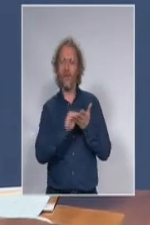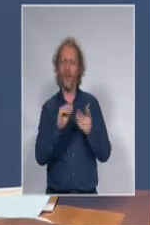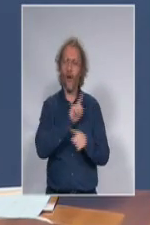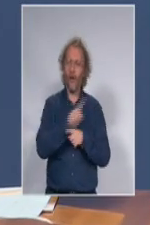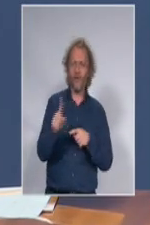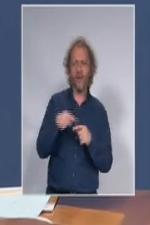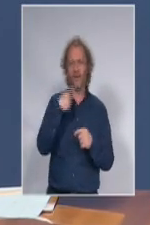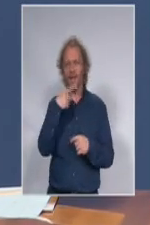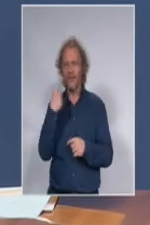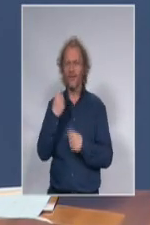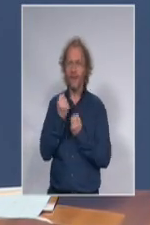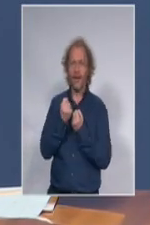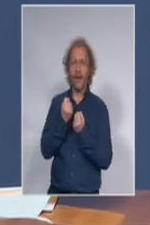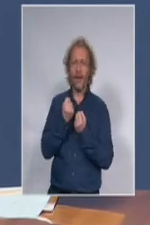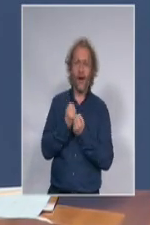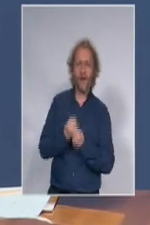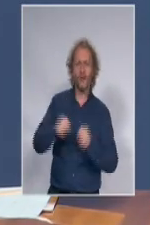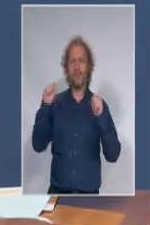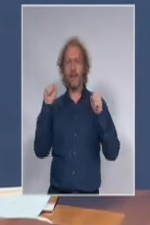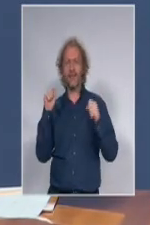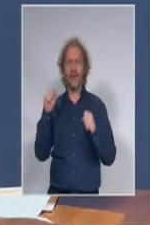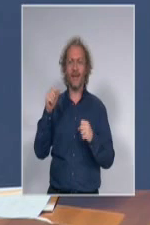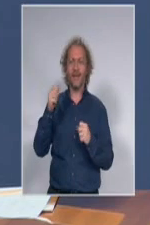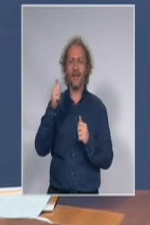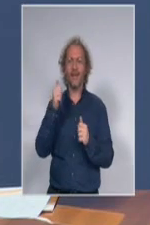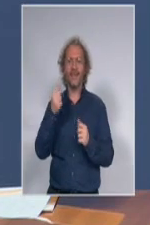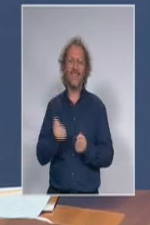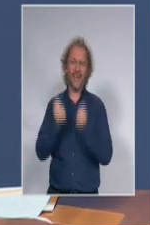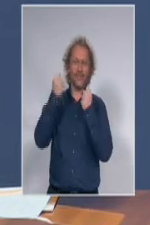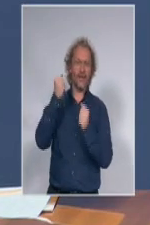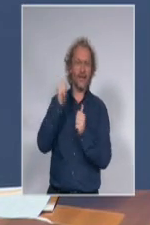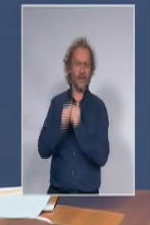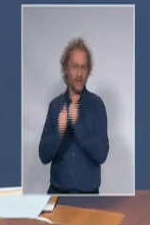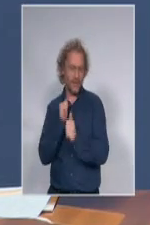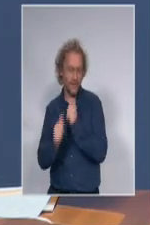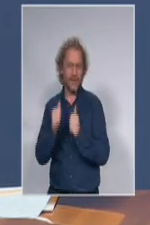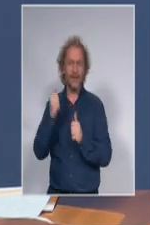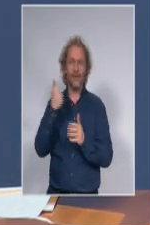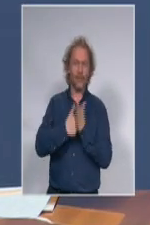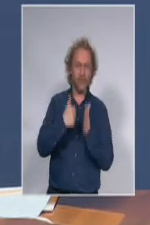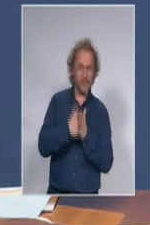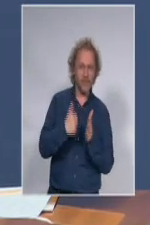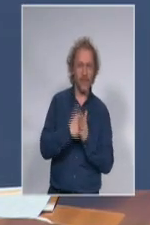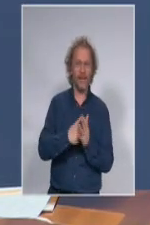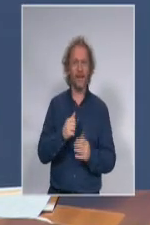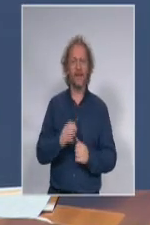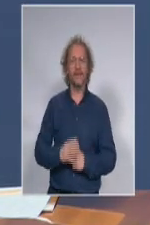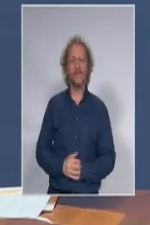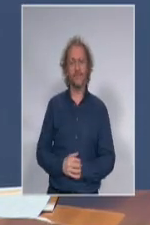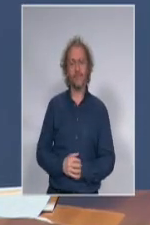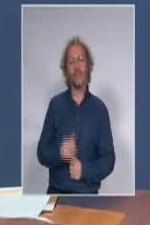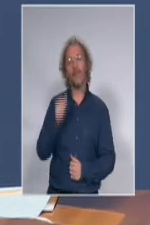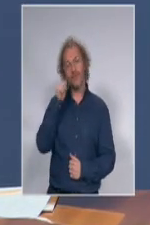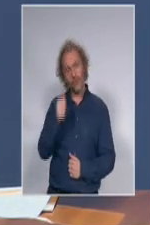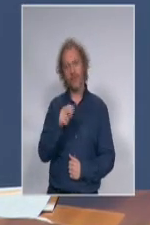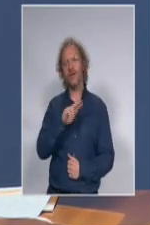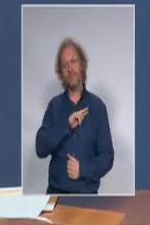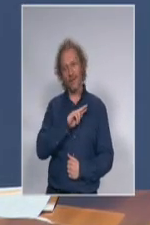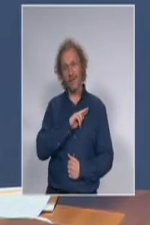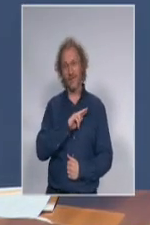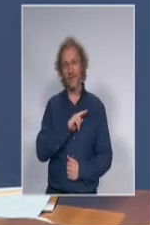vodovode, gradske vodovode u Novom Sadu i Sremskoj Mitrovici, Sutra ćemo imati prvih